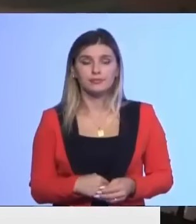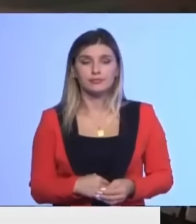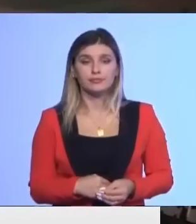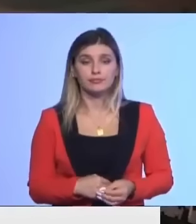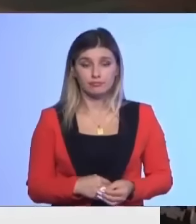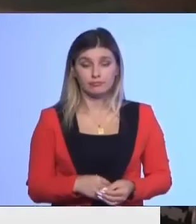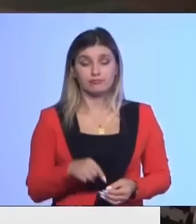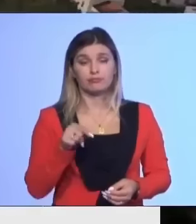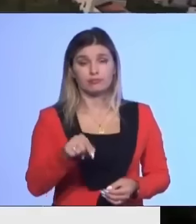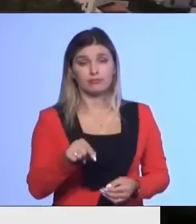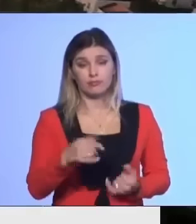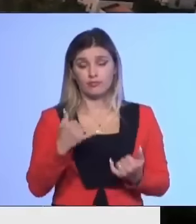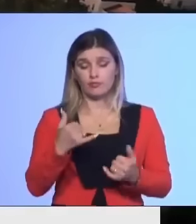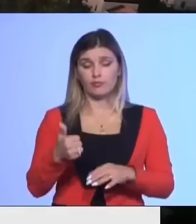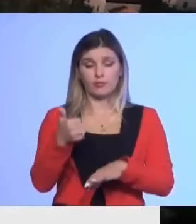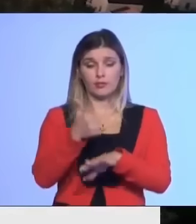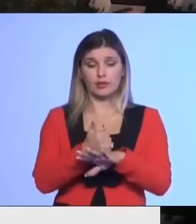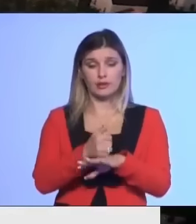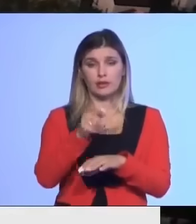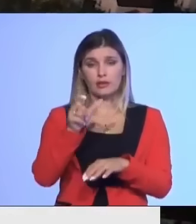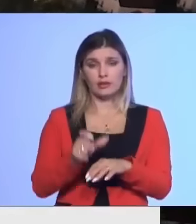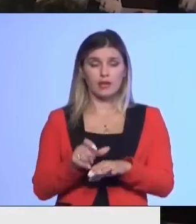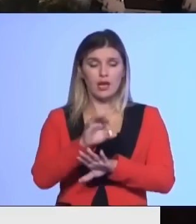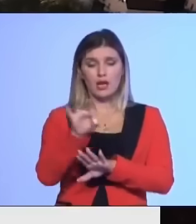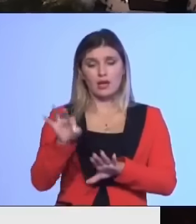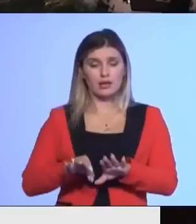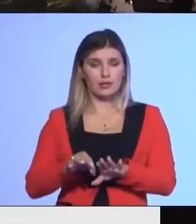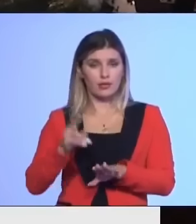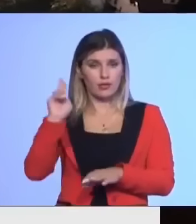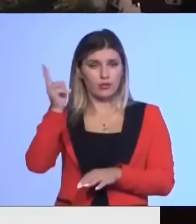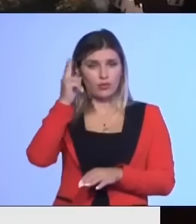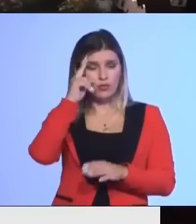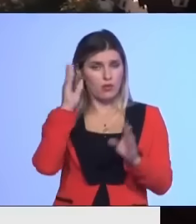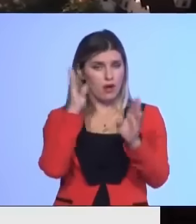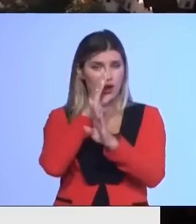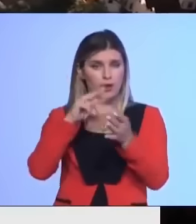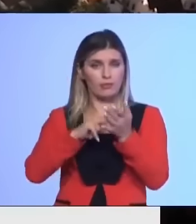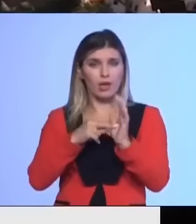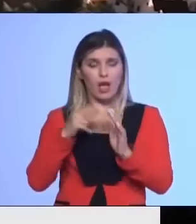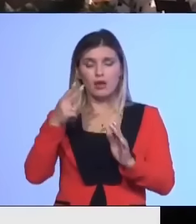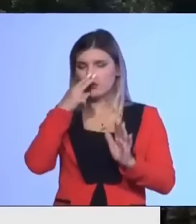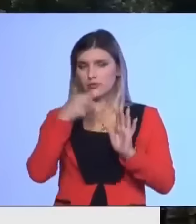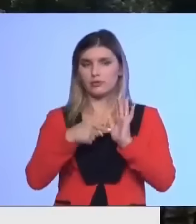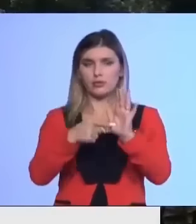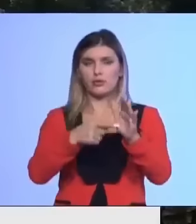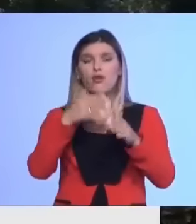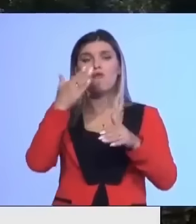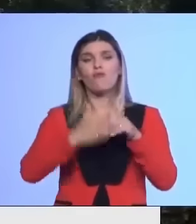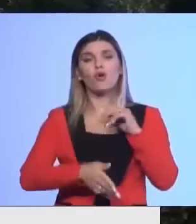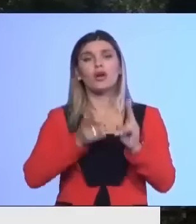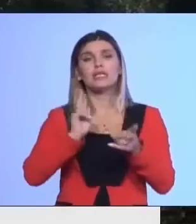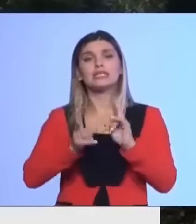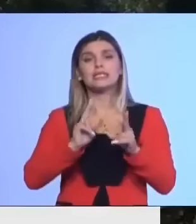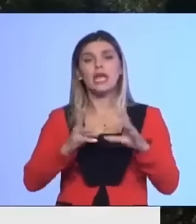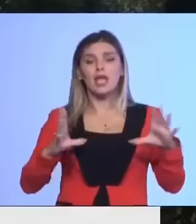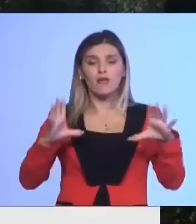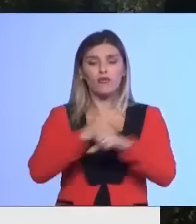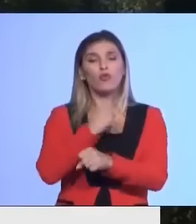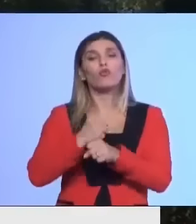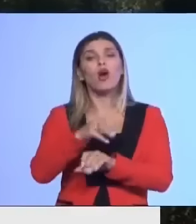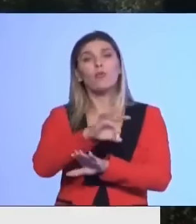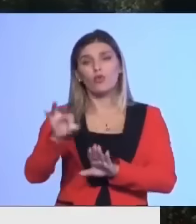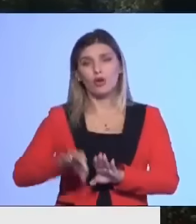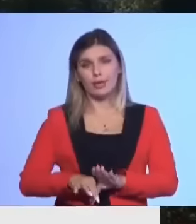Konsorciumi ndërkombëtar në krye me Gerber Arkitekten shpërfaqi vizualisht dukjen finale të gjithë kompleksit.